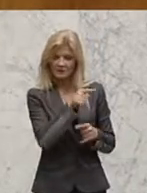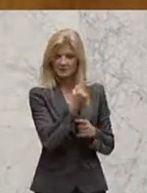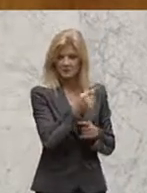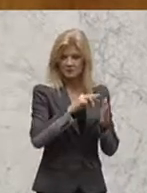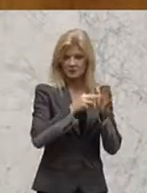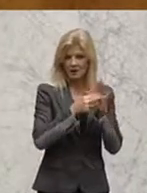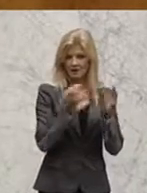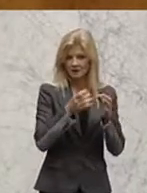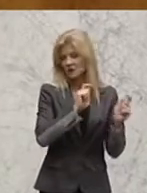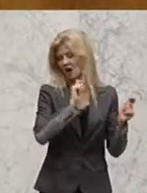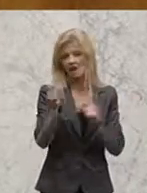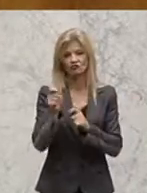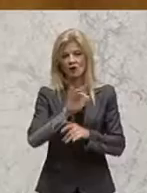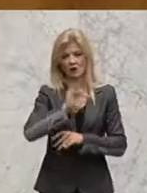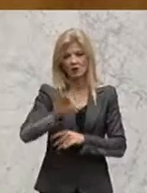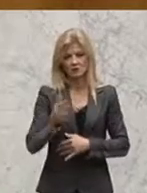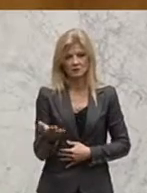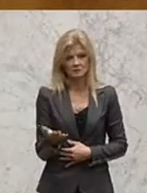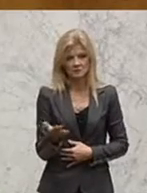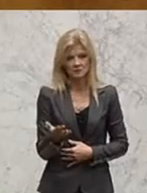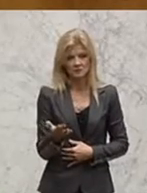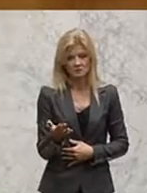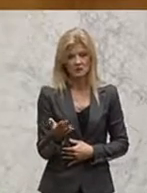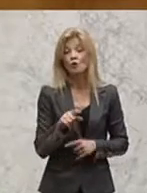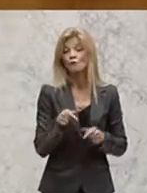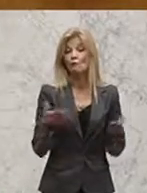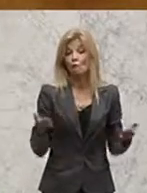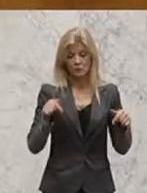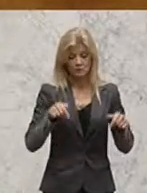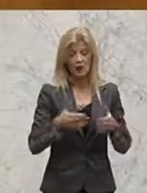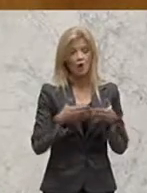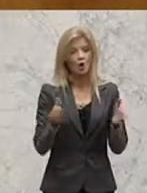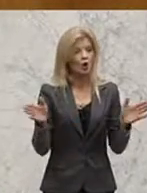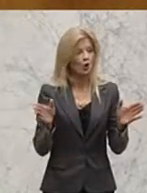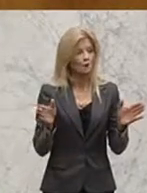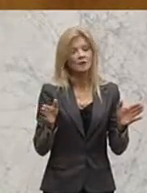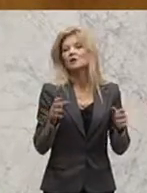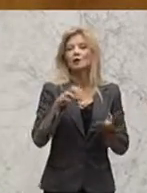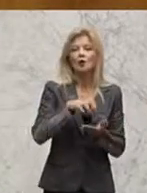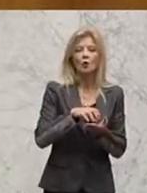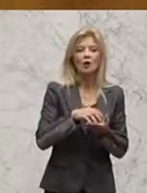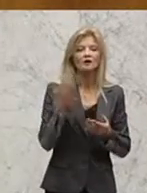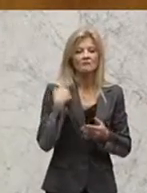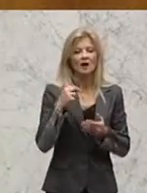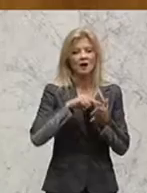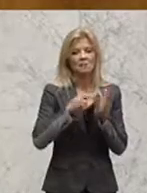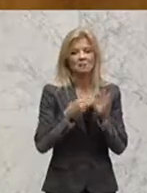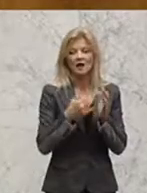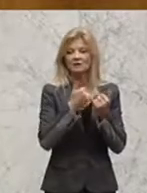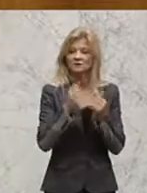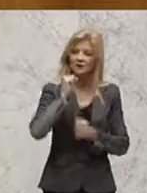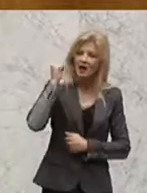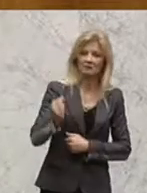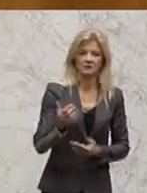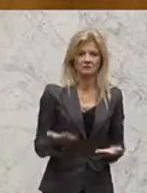haben, hier eben an einem öffentlichen Ort ein Attentat geplant hat.